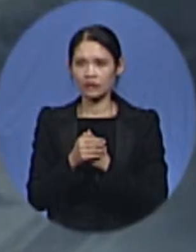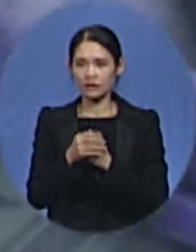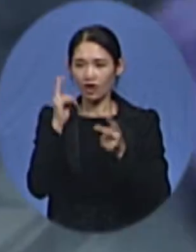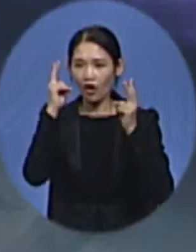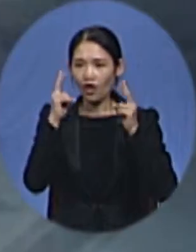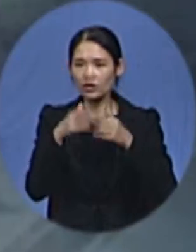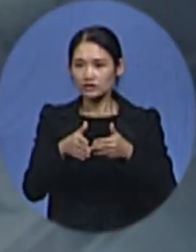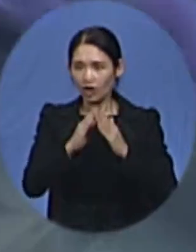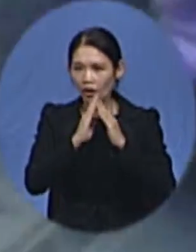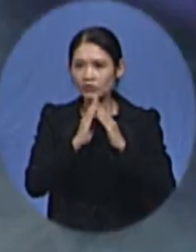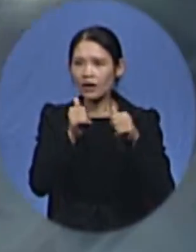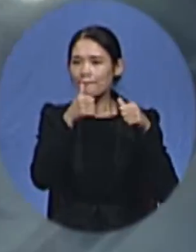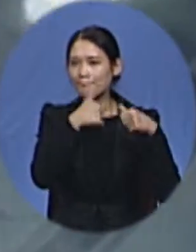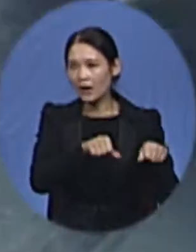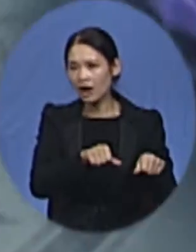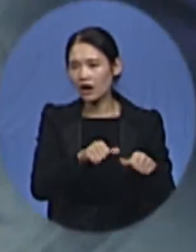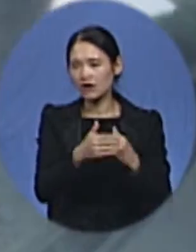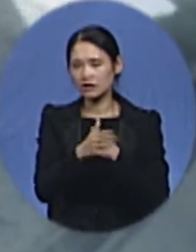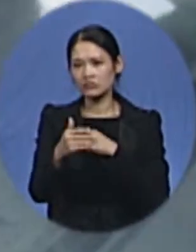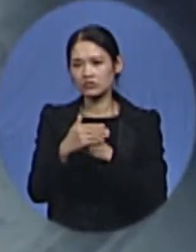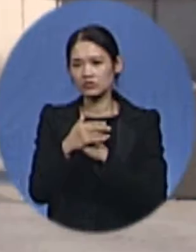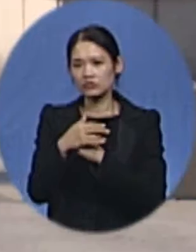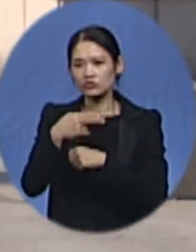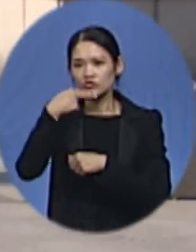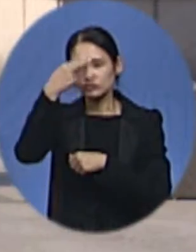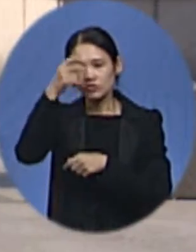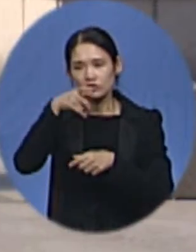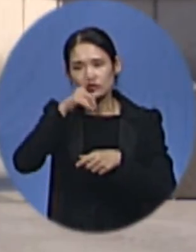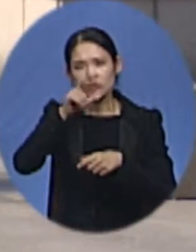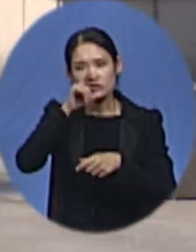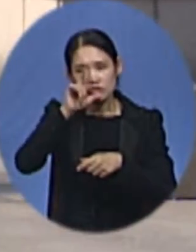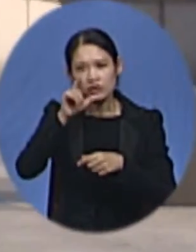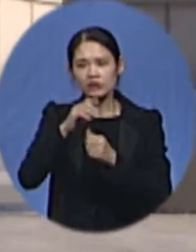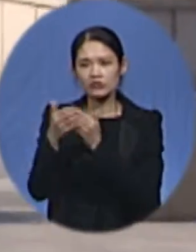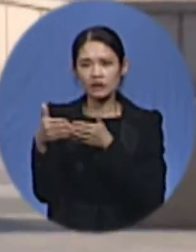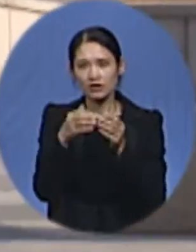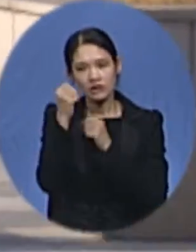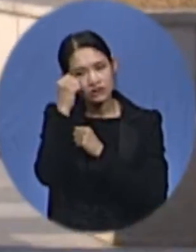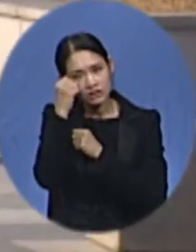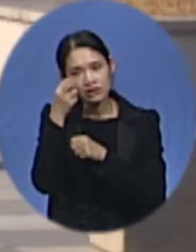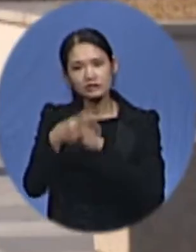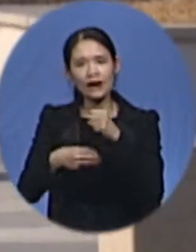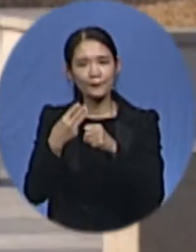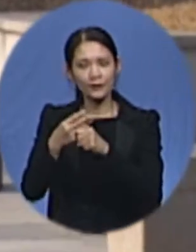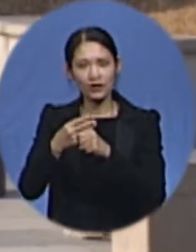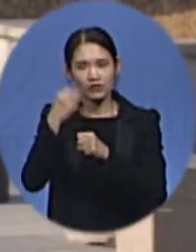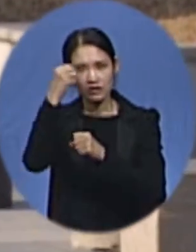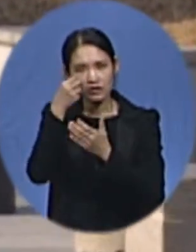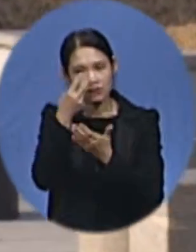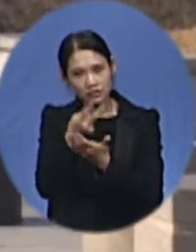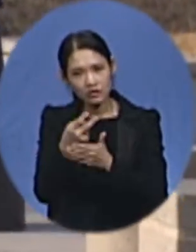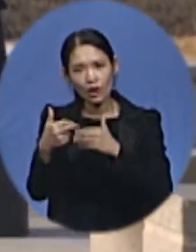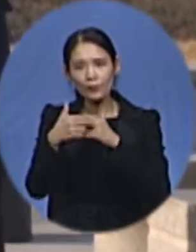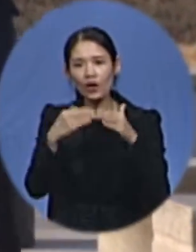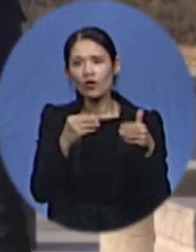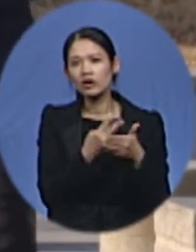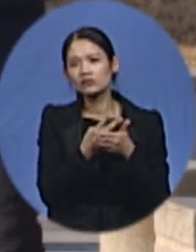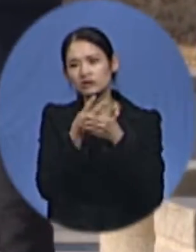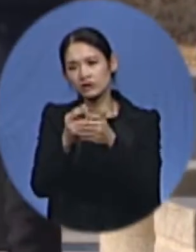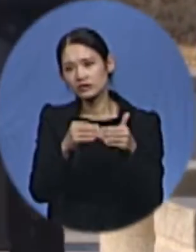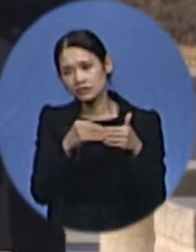건설업을 하다 파산한 뒤 술에 의지해 길에서 지낸 기간만 3년. 길거리에 쓰러져 병원까지 실려갔던 신